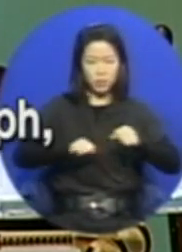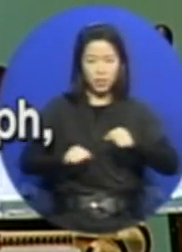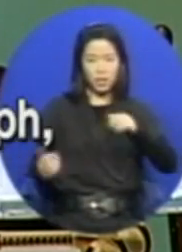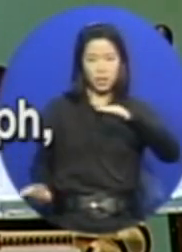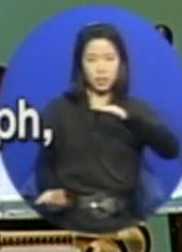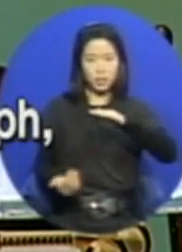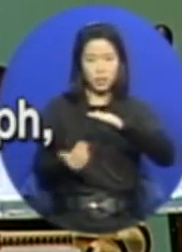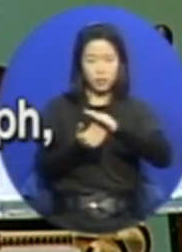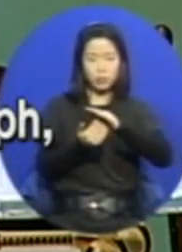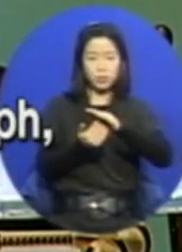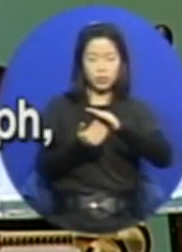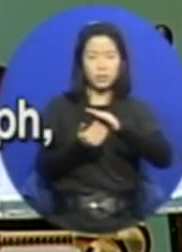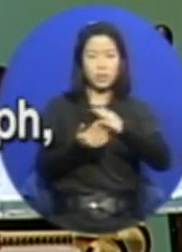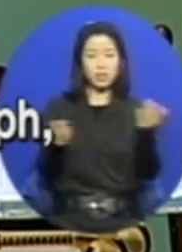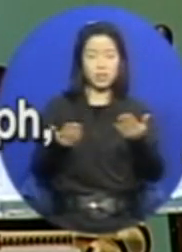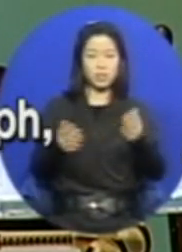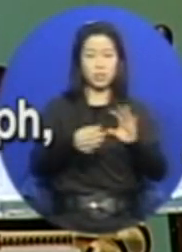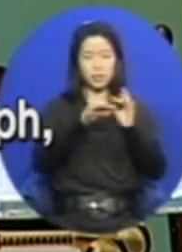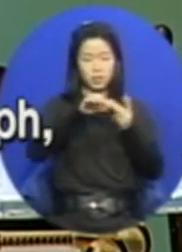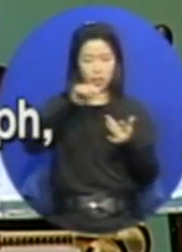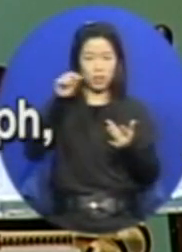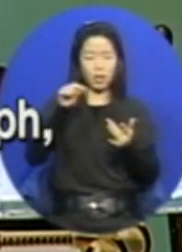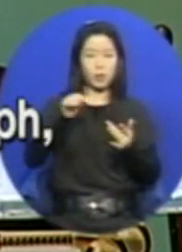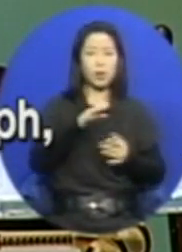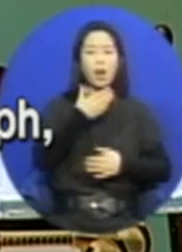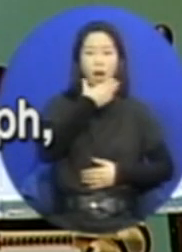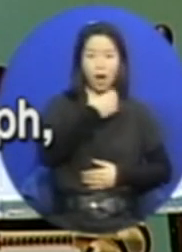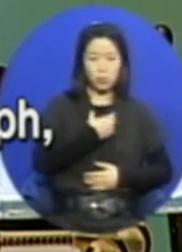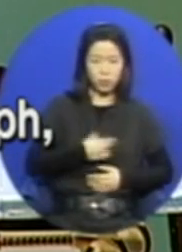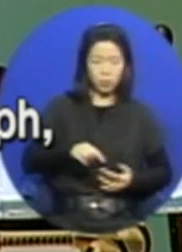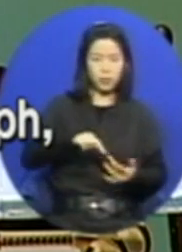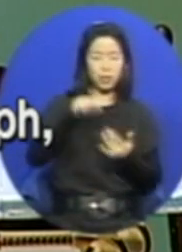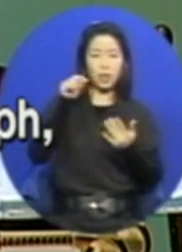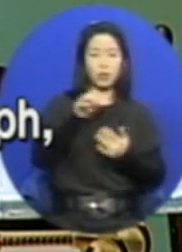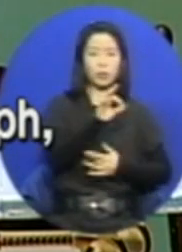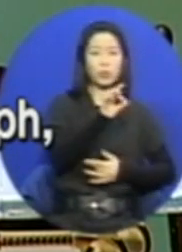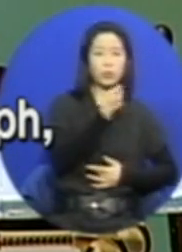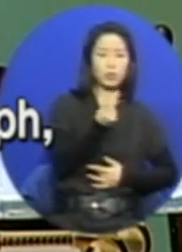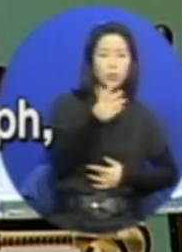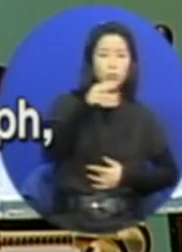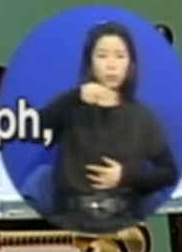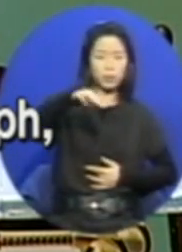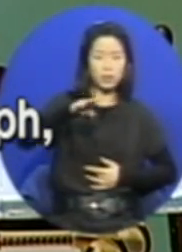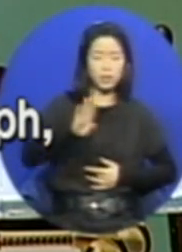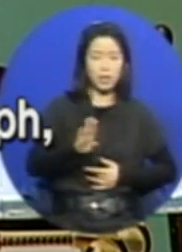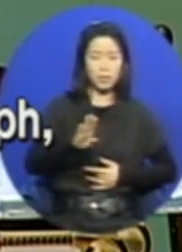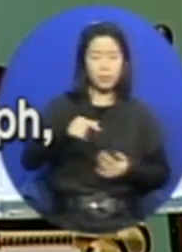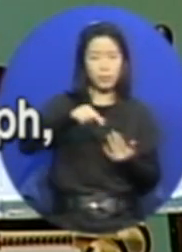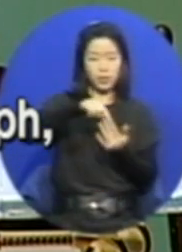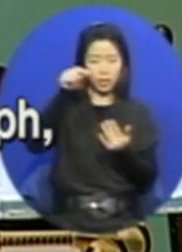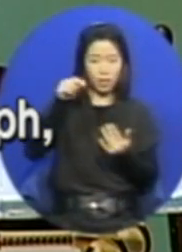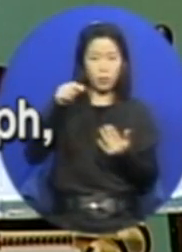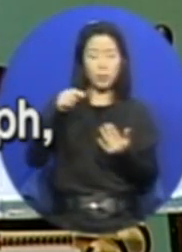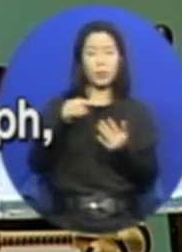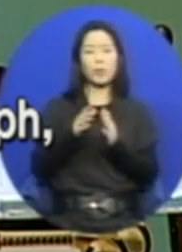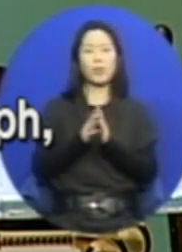아브라함을 택하고 모세를 택하고 요셉을 택하고 그리고 다윗을 하나님이 그렇게 택하신 겁니다.